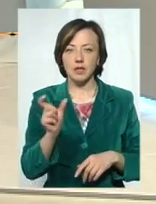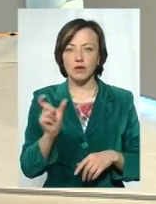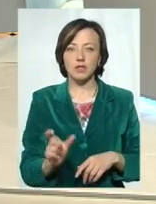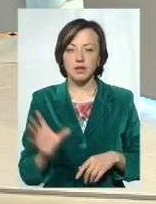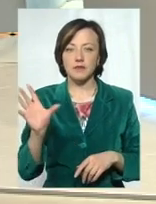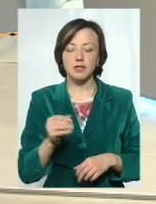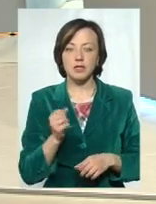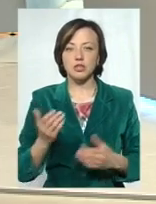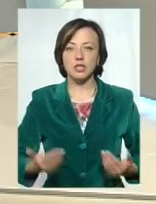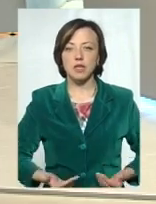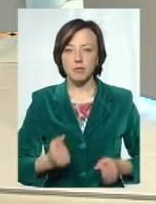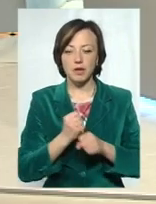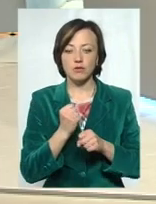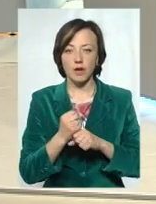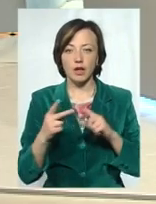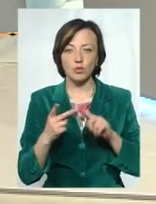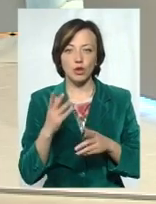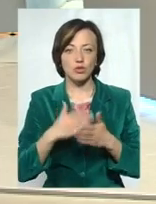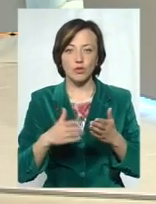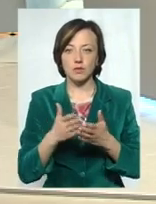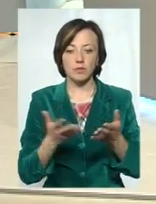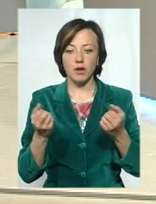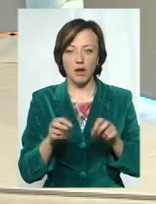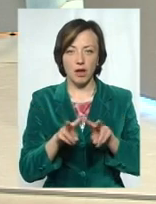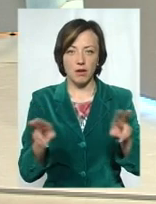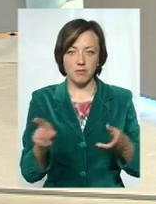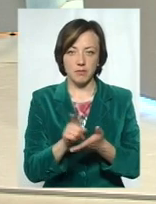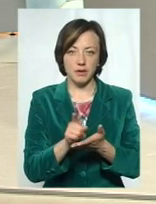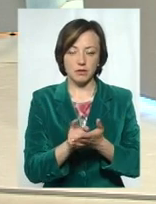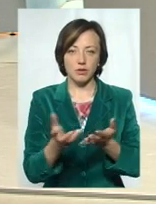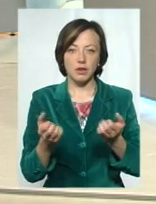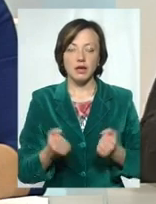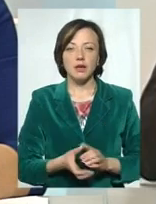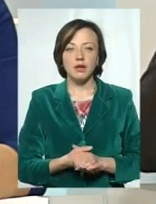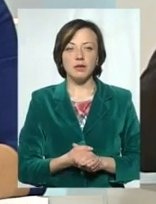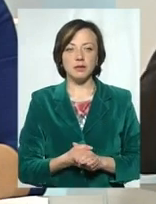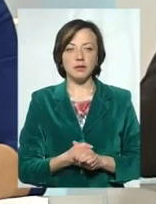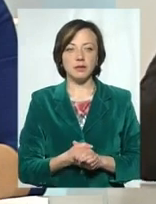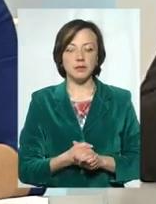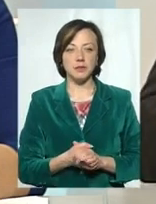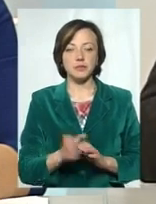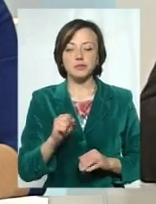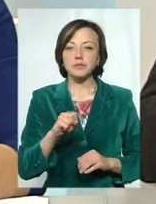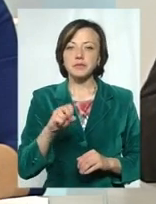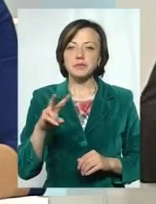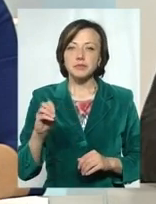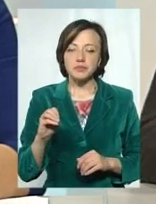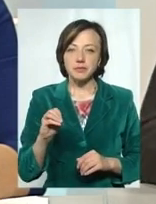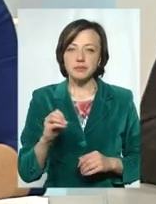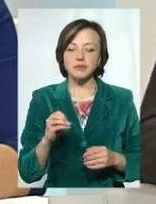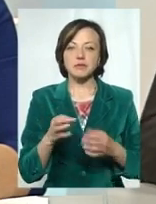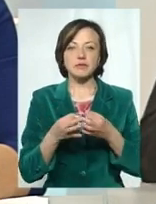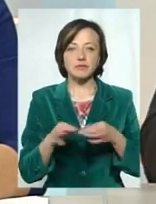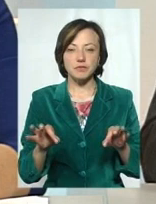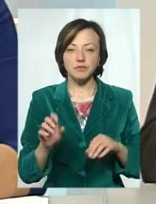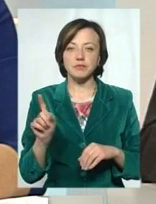життя працювала, а друга не працювала і отримують майже однакові пенсії. Але допускати